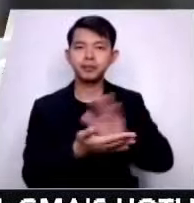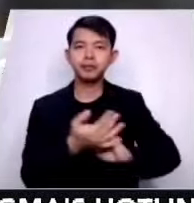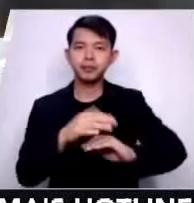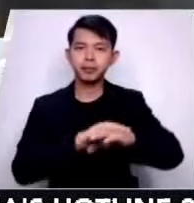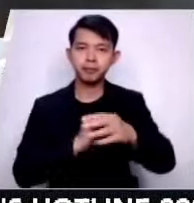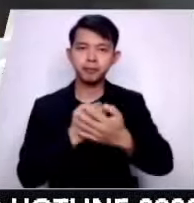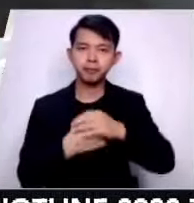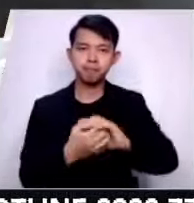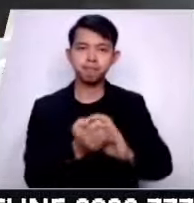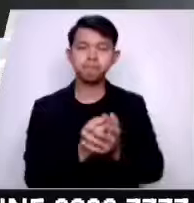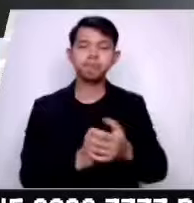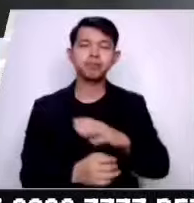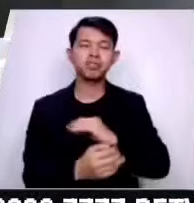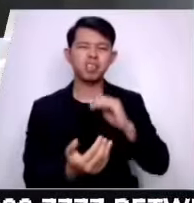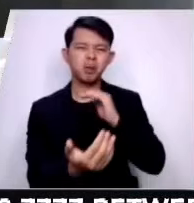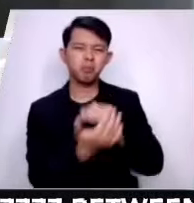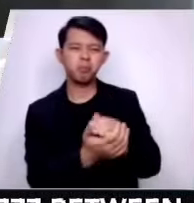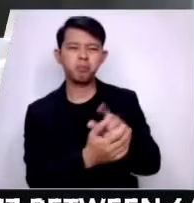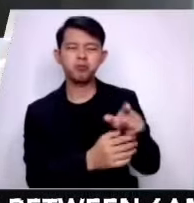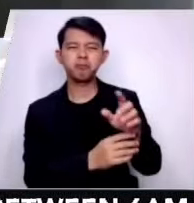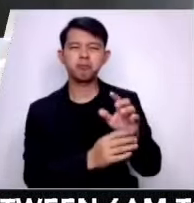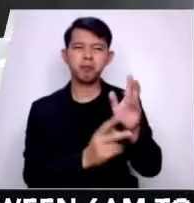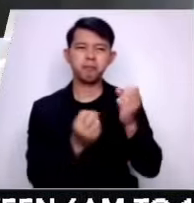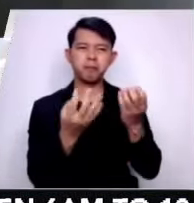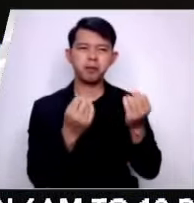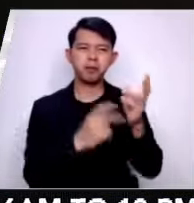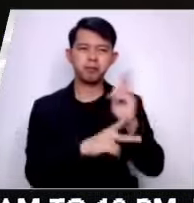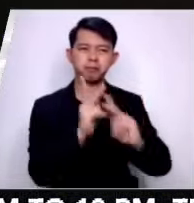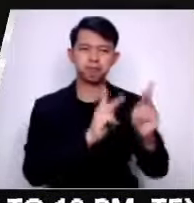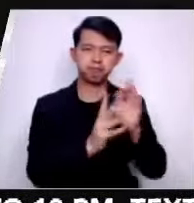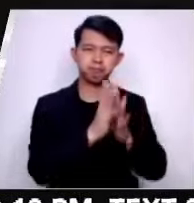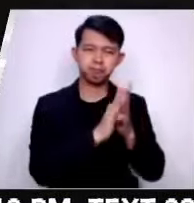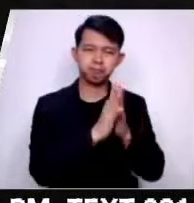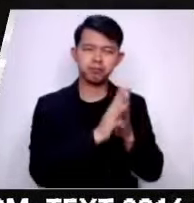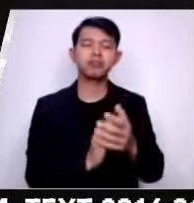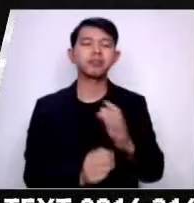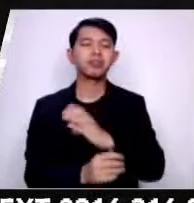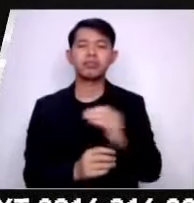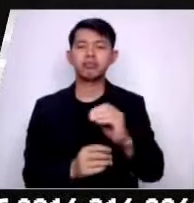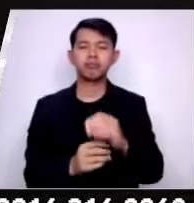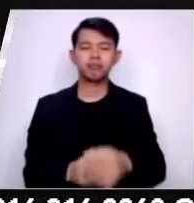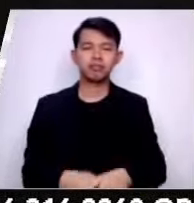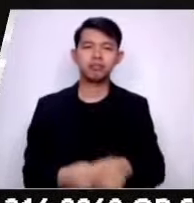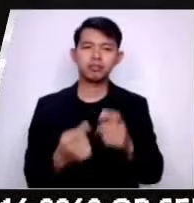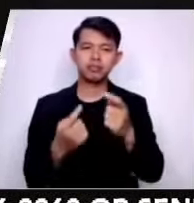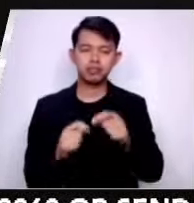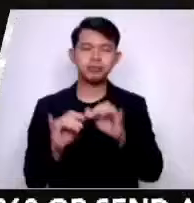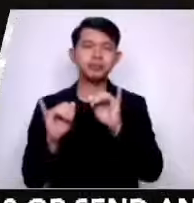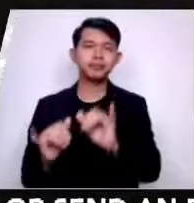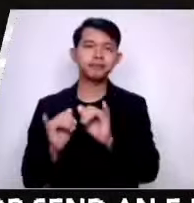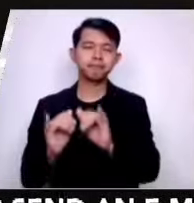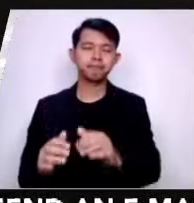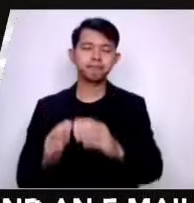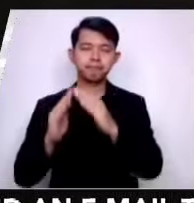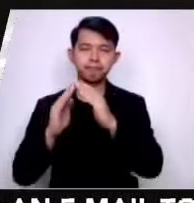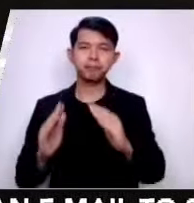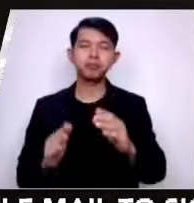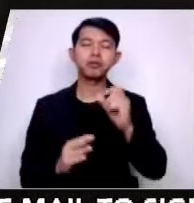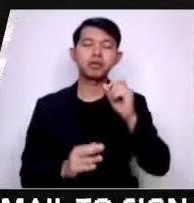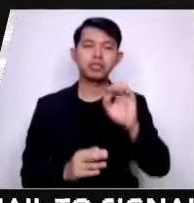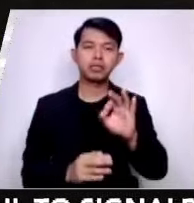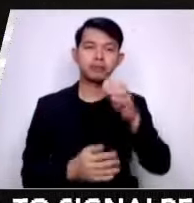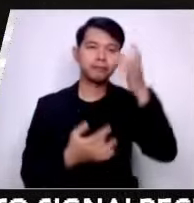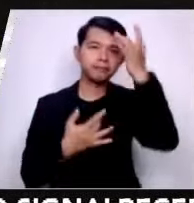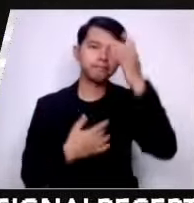hindi maganda ang pakiramdam, huwag na lang lumabas ng bahay. Katrina Son, nagbabalita para sa GMA